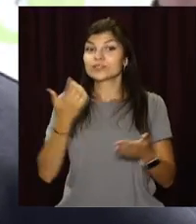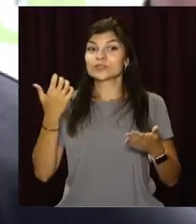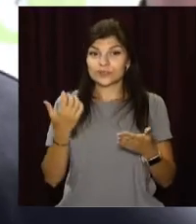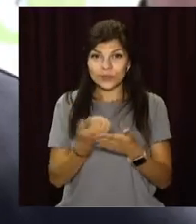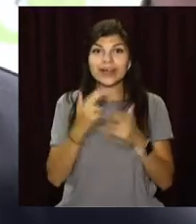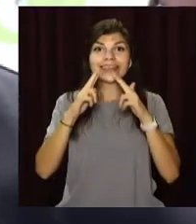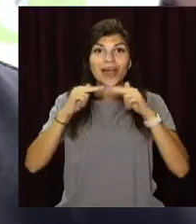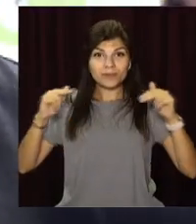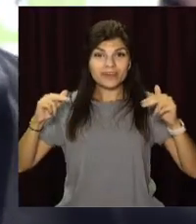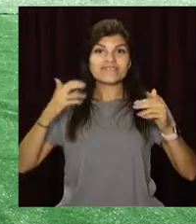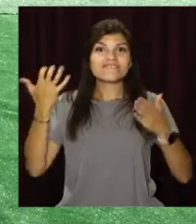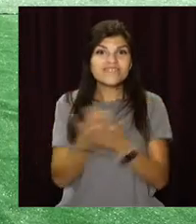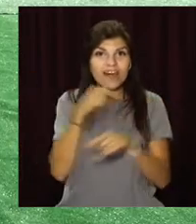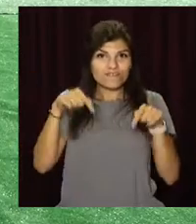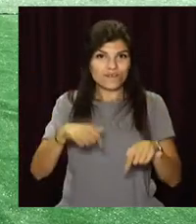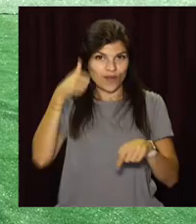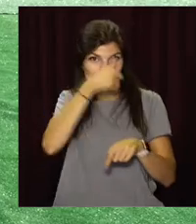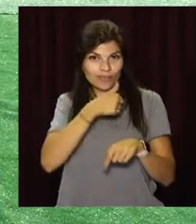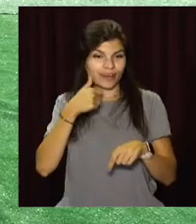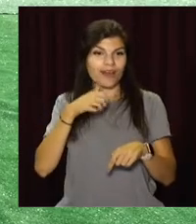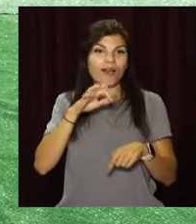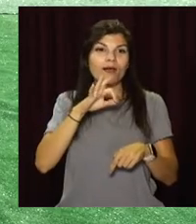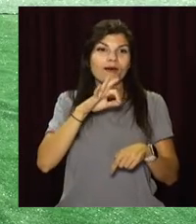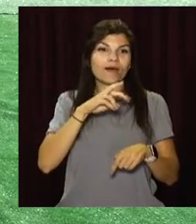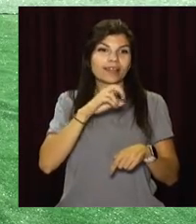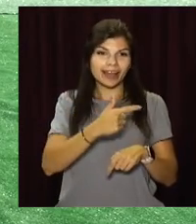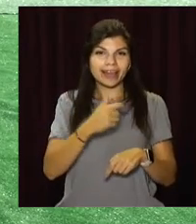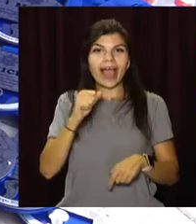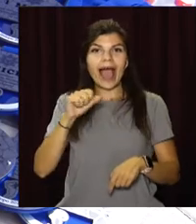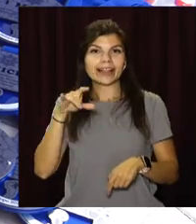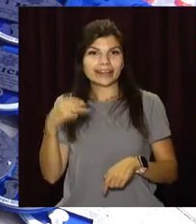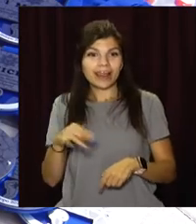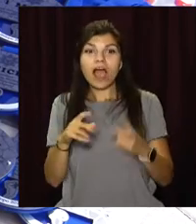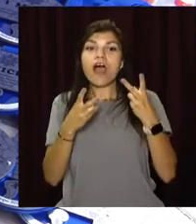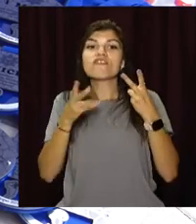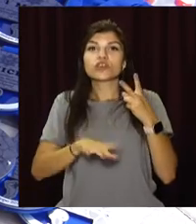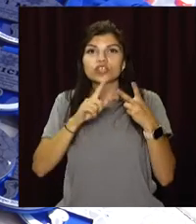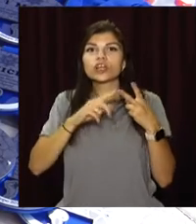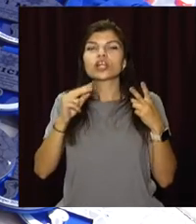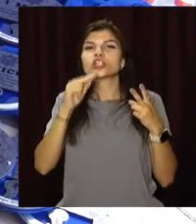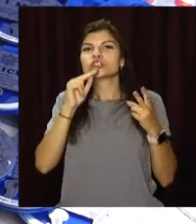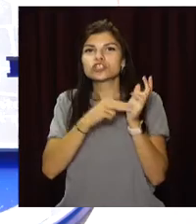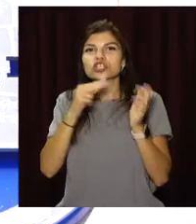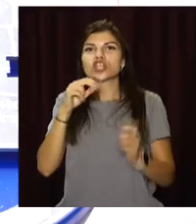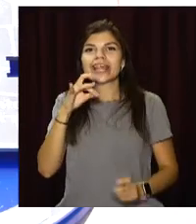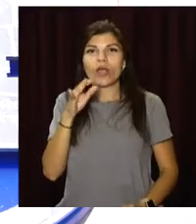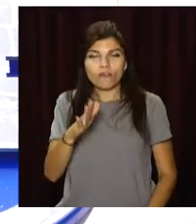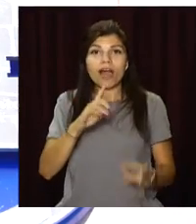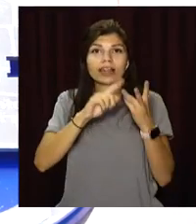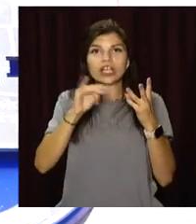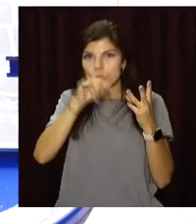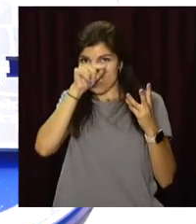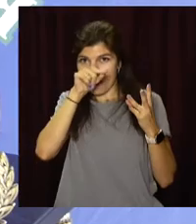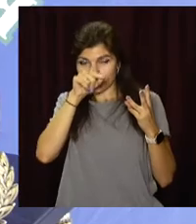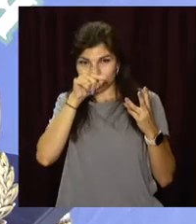І швидкість, і витривалість. Цьогоріч перемогу на чемпіонаті зі стронгмену знов здобули патрульні з Дніпропетровської області – Андрій Халіп і